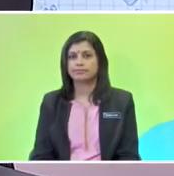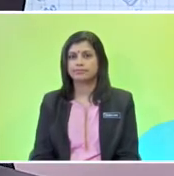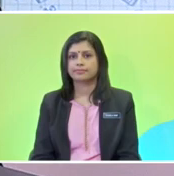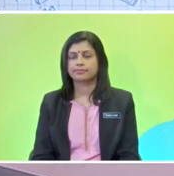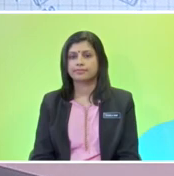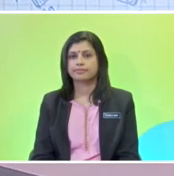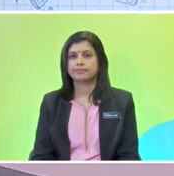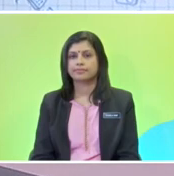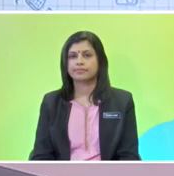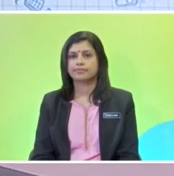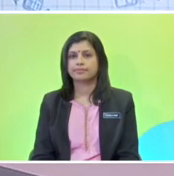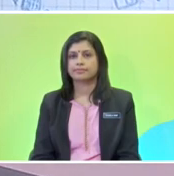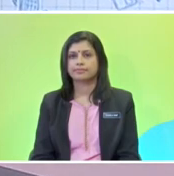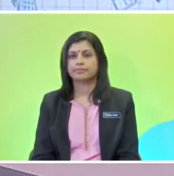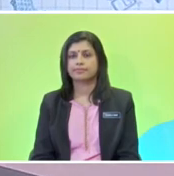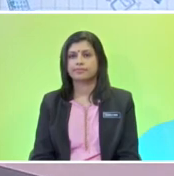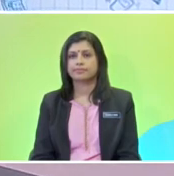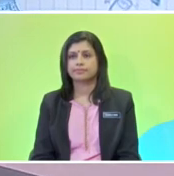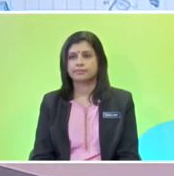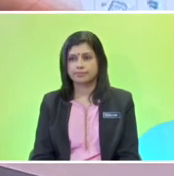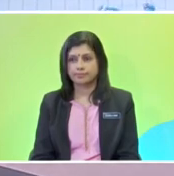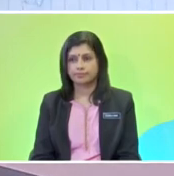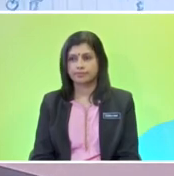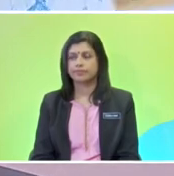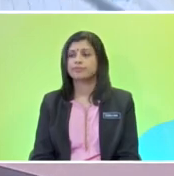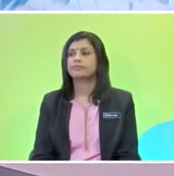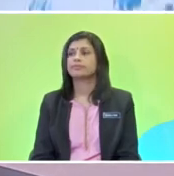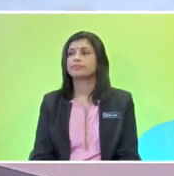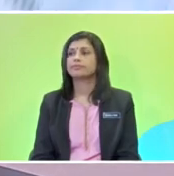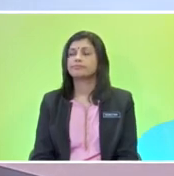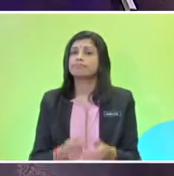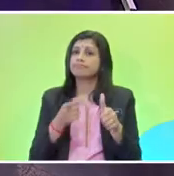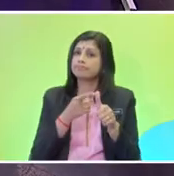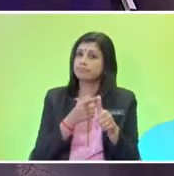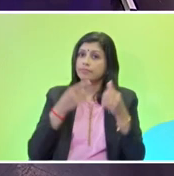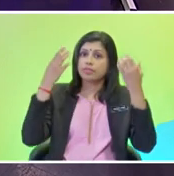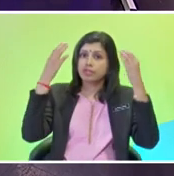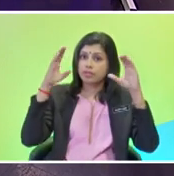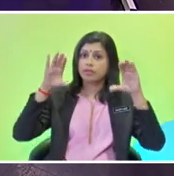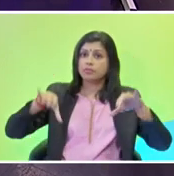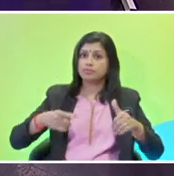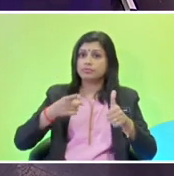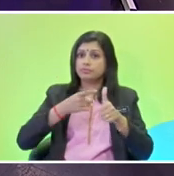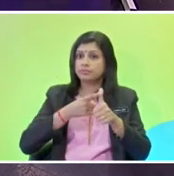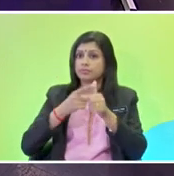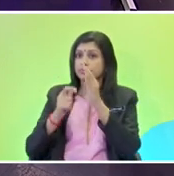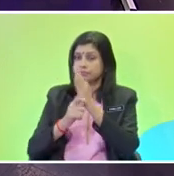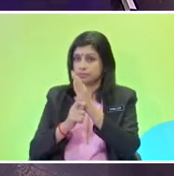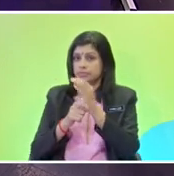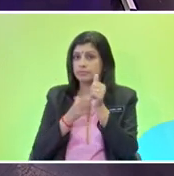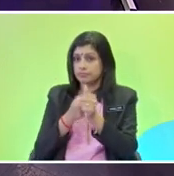buat operasi dari kiri ke kanan. Okey, kita tambah dulu dan tolak ikut turutan